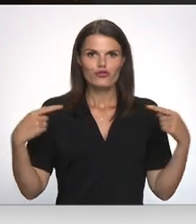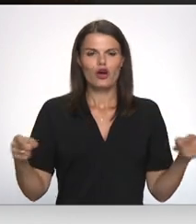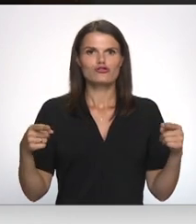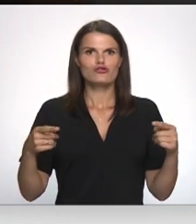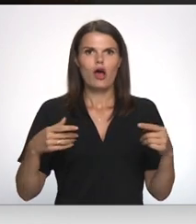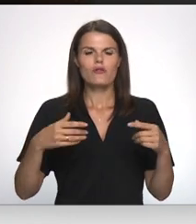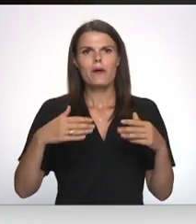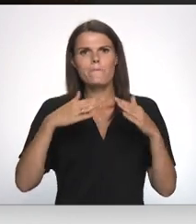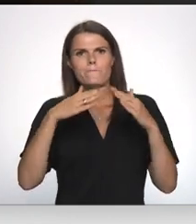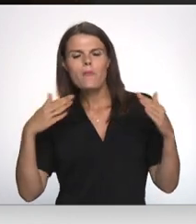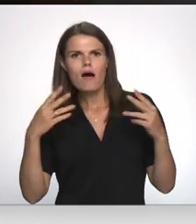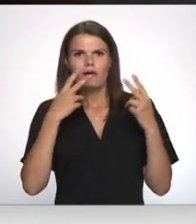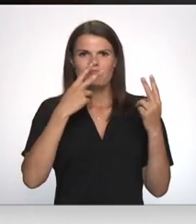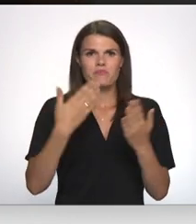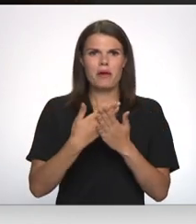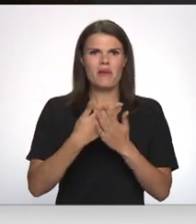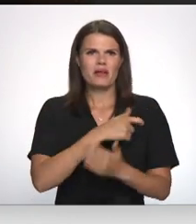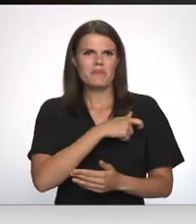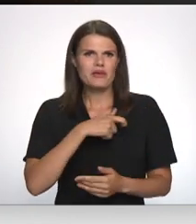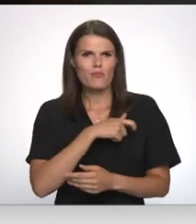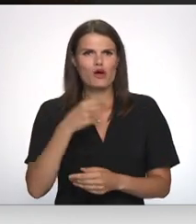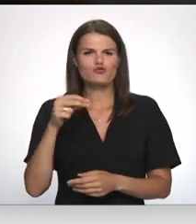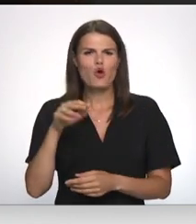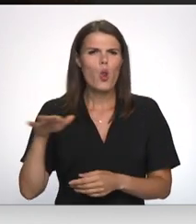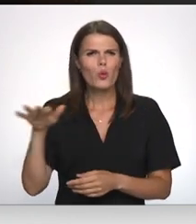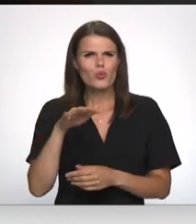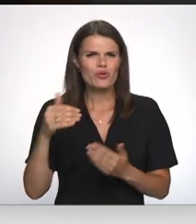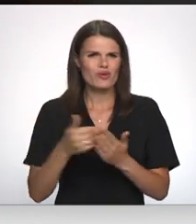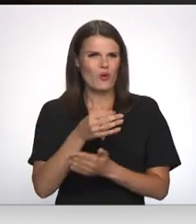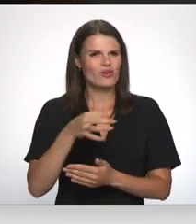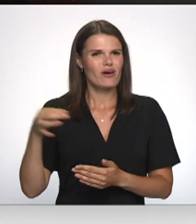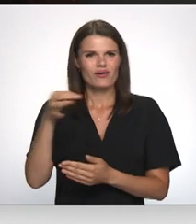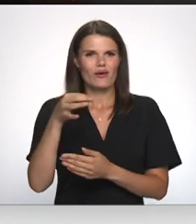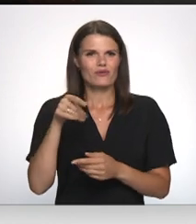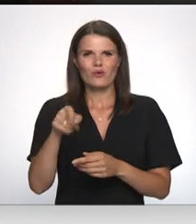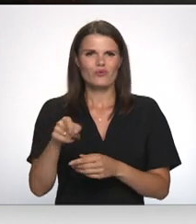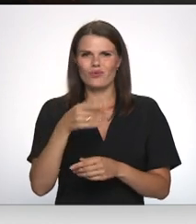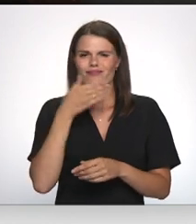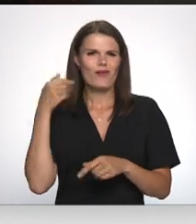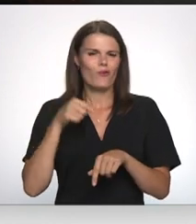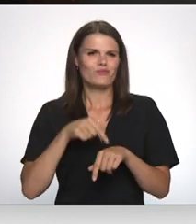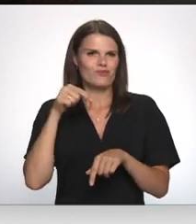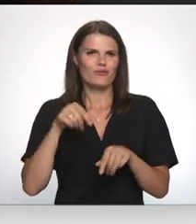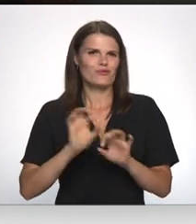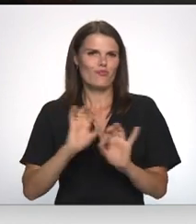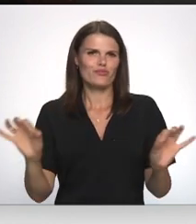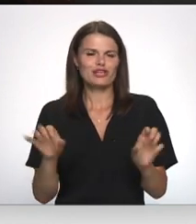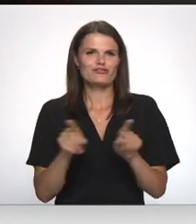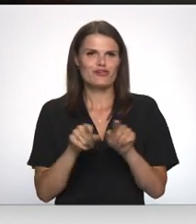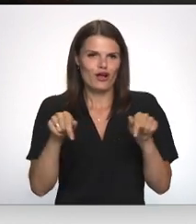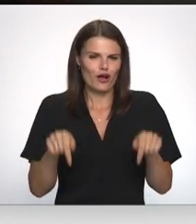māja, teiksim, aizbrauciet Imantā vai Zolitūdi, jebkurā jaunā rajonā nekad nejutīsies tik brīnišķīgi kā